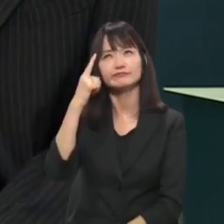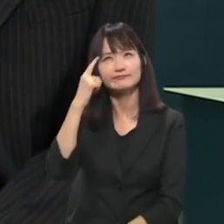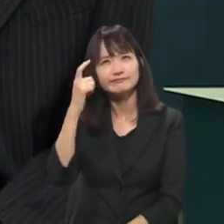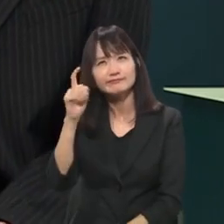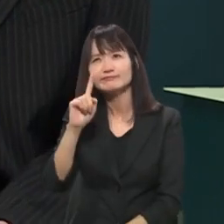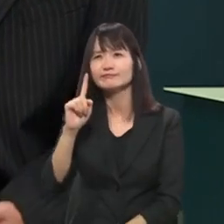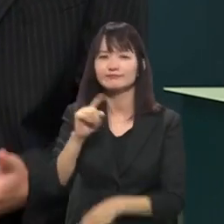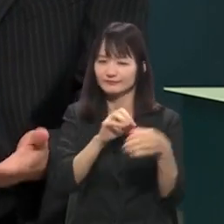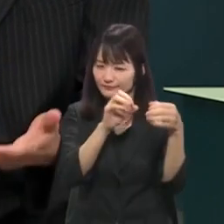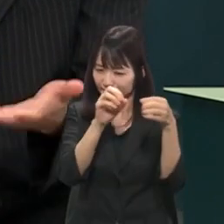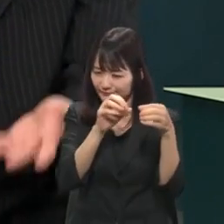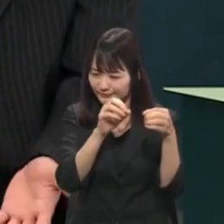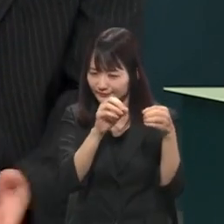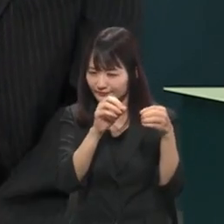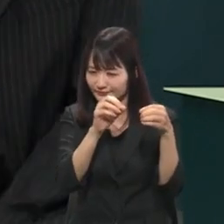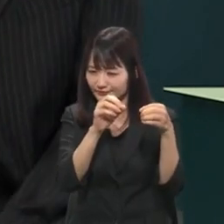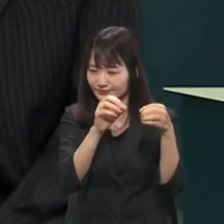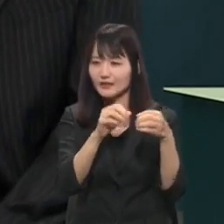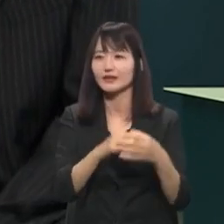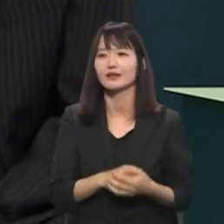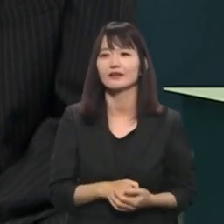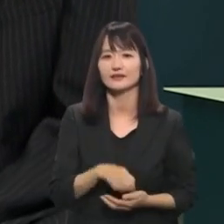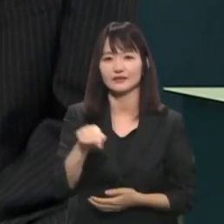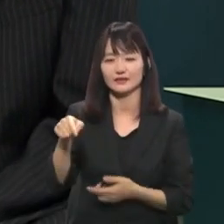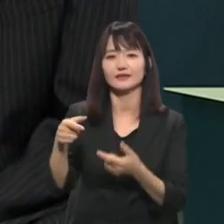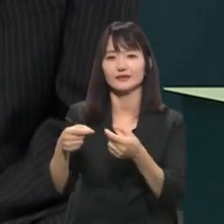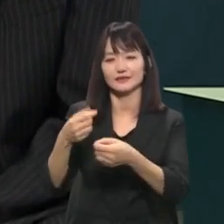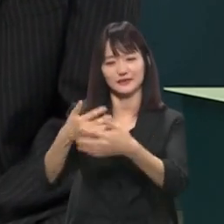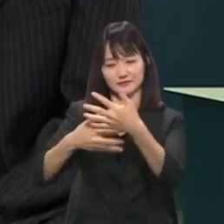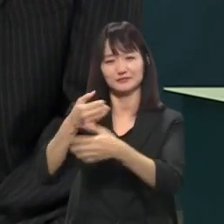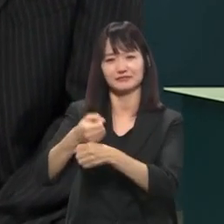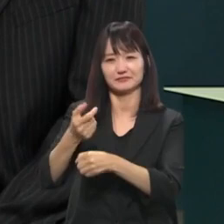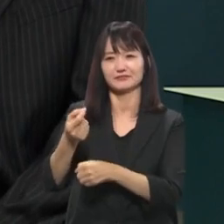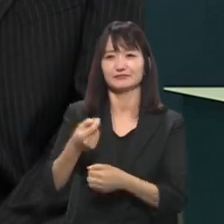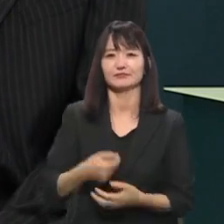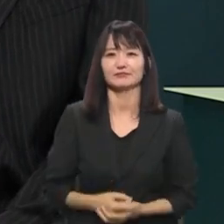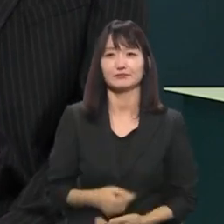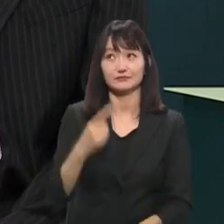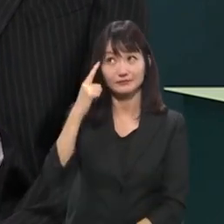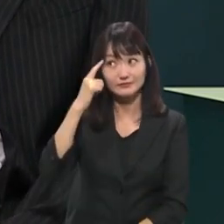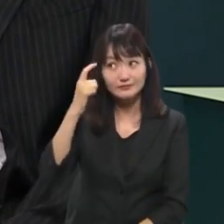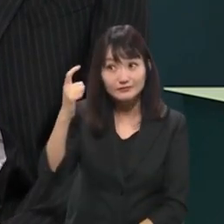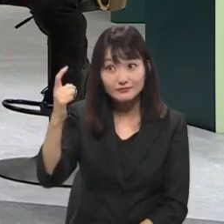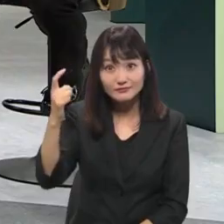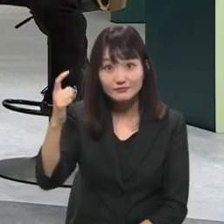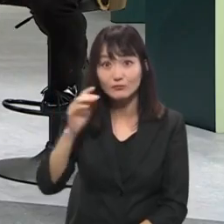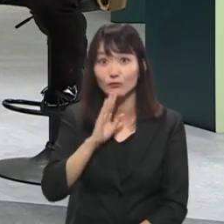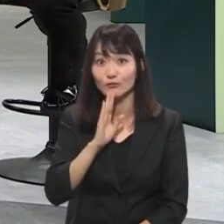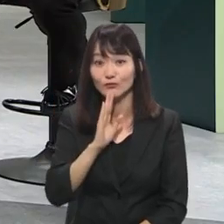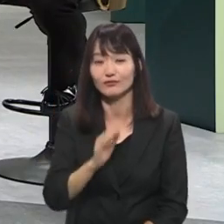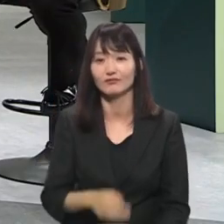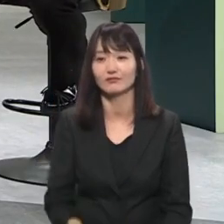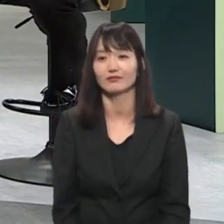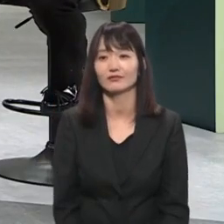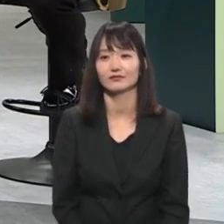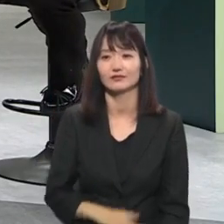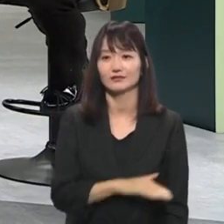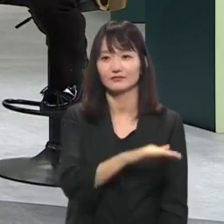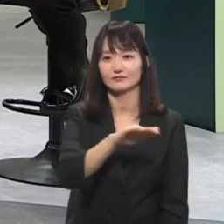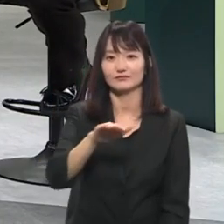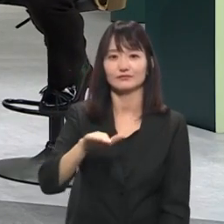좀 어떤 대화를 할까 해보다 보니까 저런 콘텐츠가 좀 나왔던 거 같아요 저희는 주로